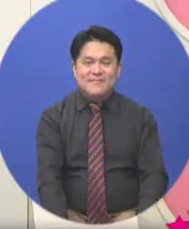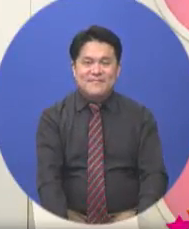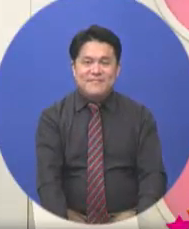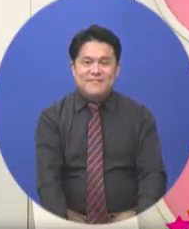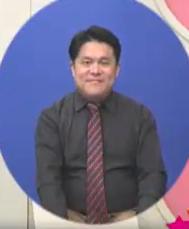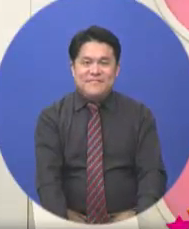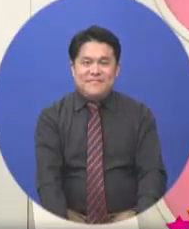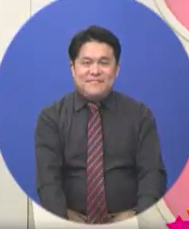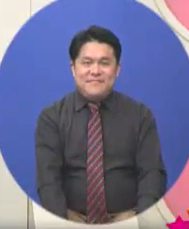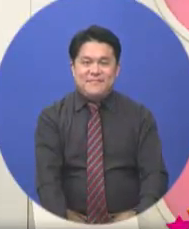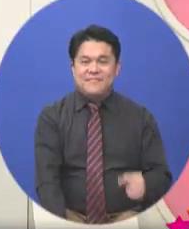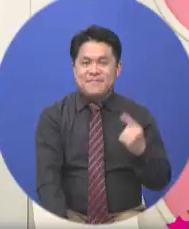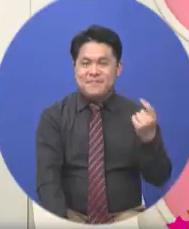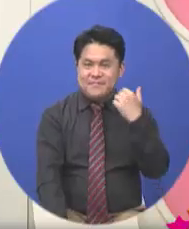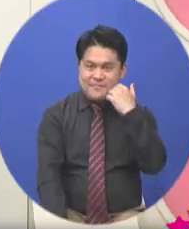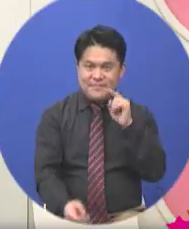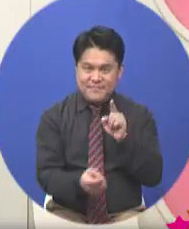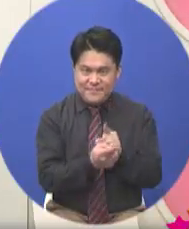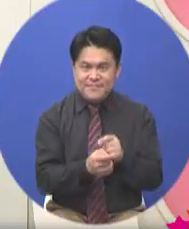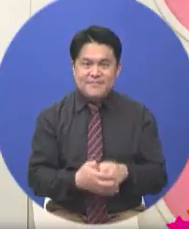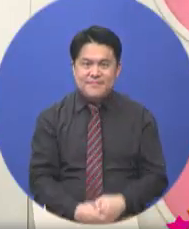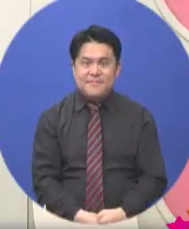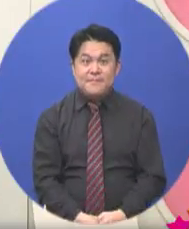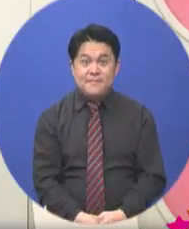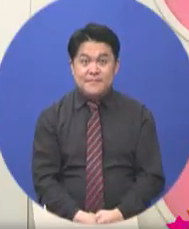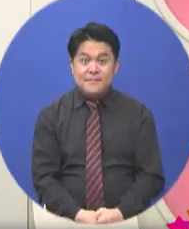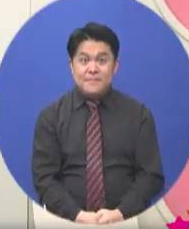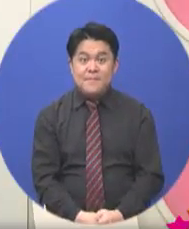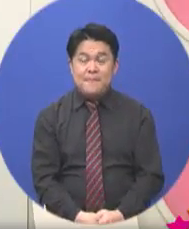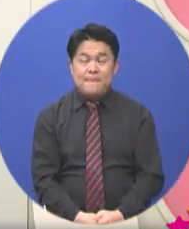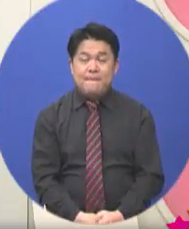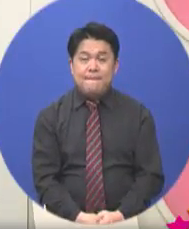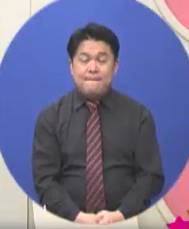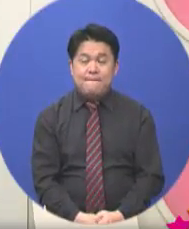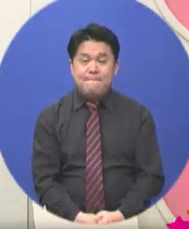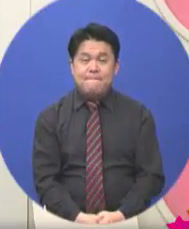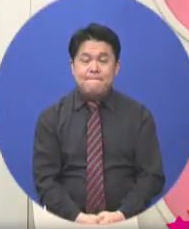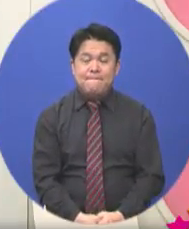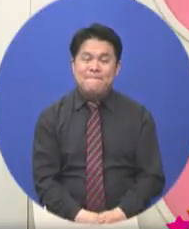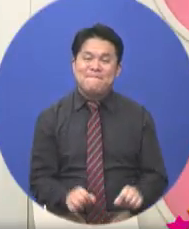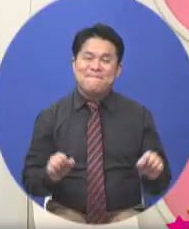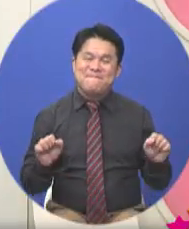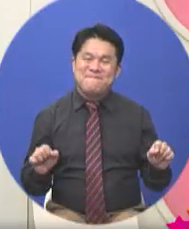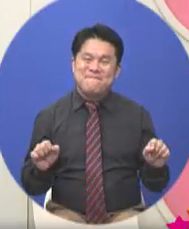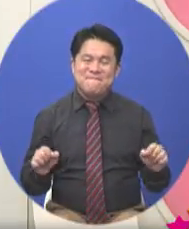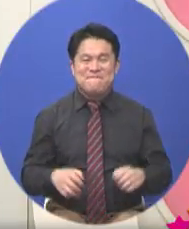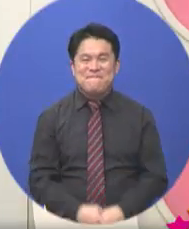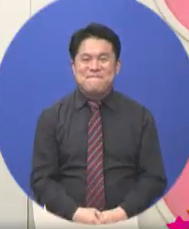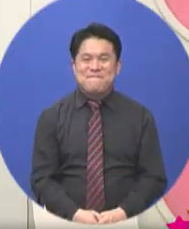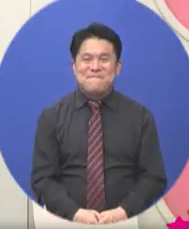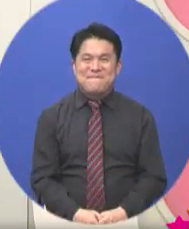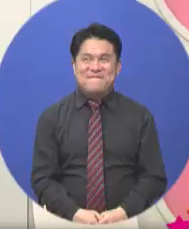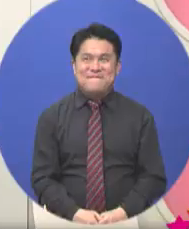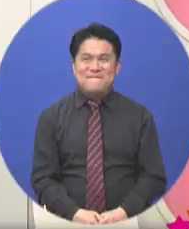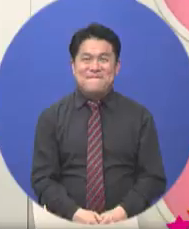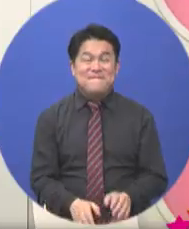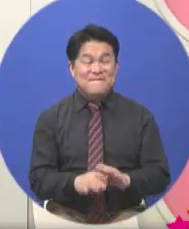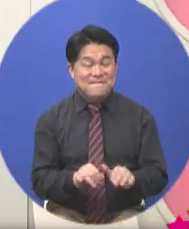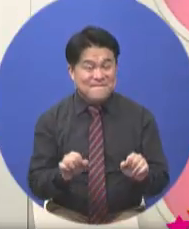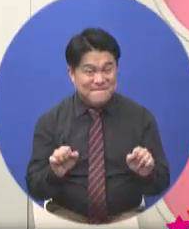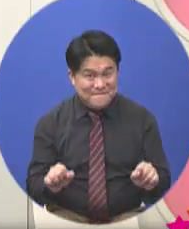네. 계속해서 다음 분 연결합니다. 안녕하세요.